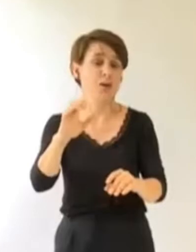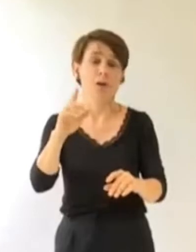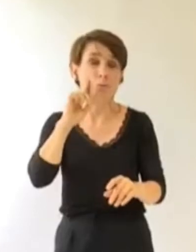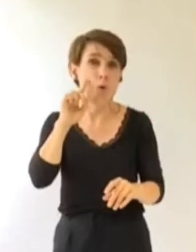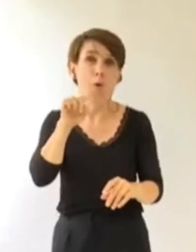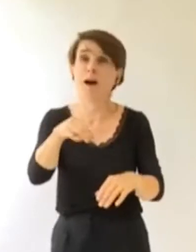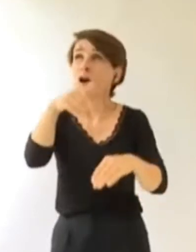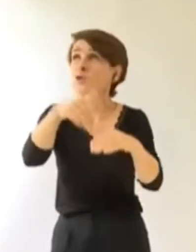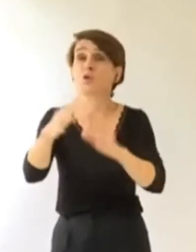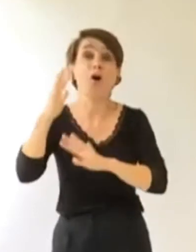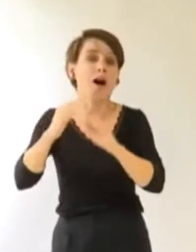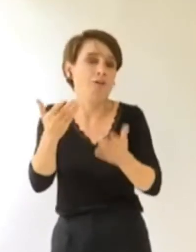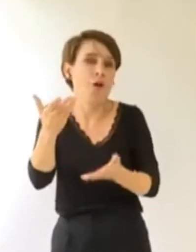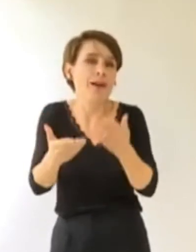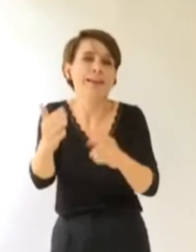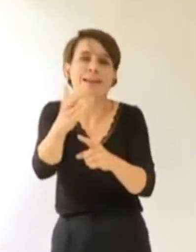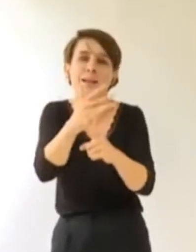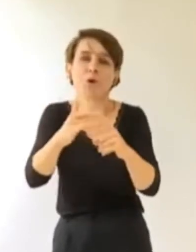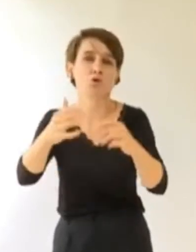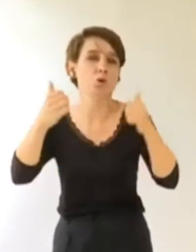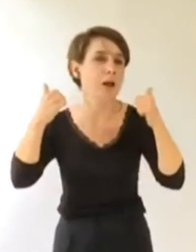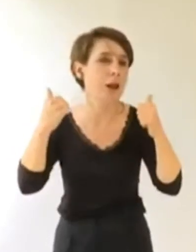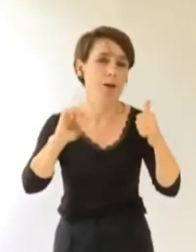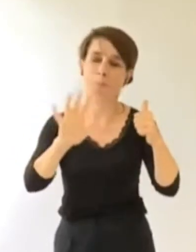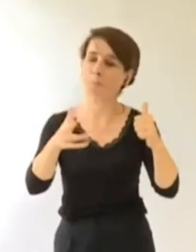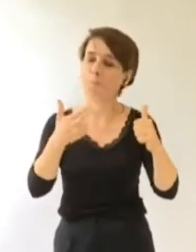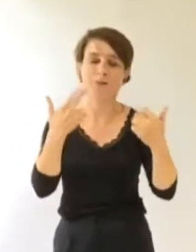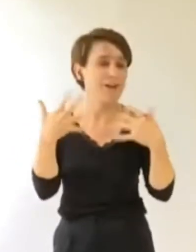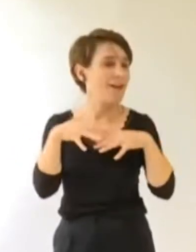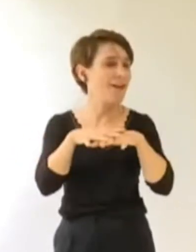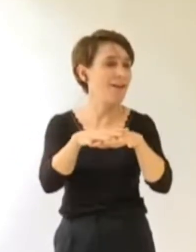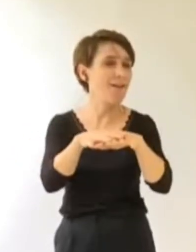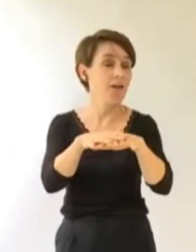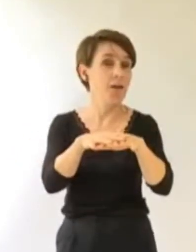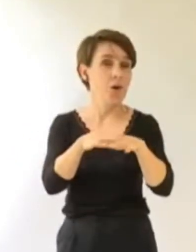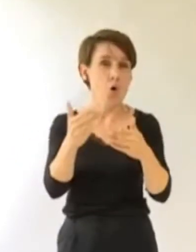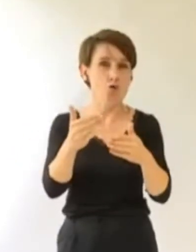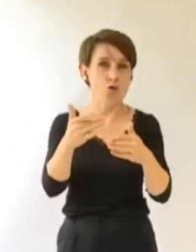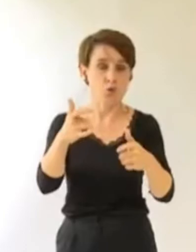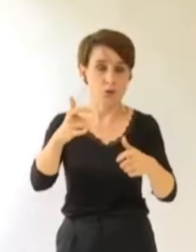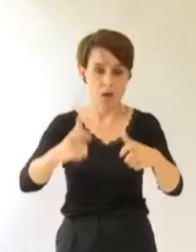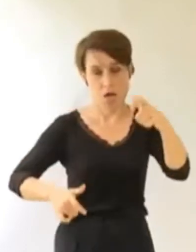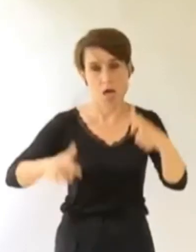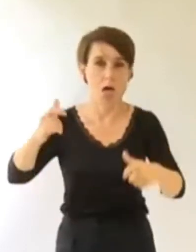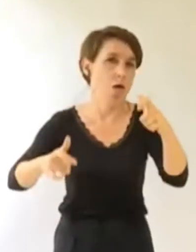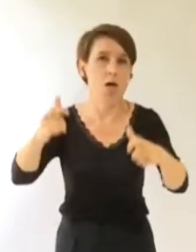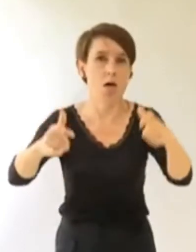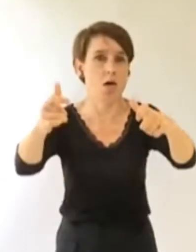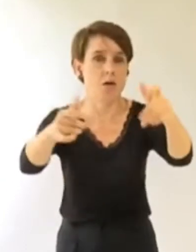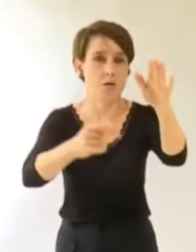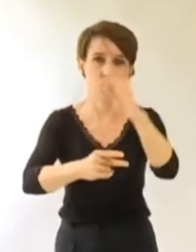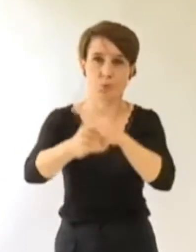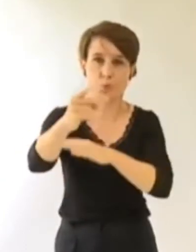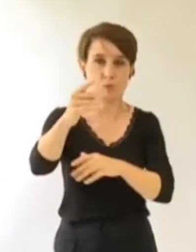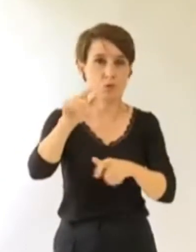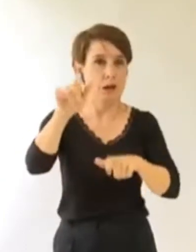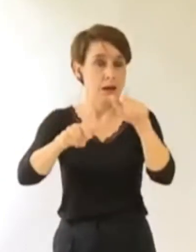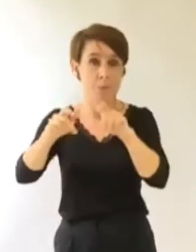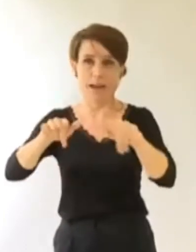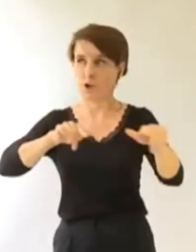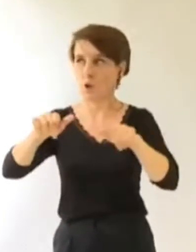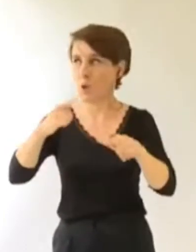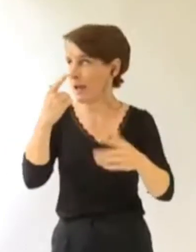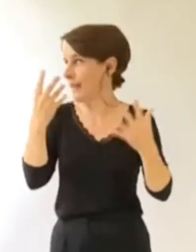social avait été parfaitement maîtrisé, alors qu'aujourd'hui, une grande partie des locataires vivent sous la